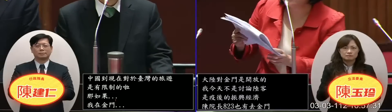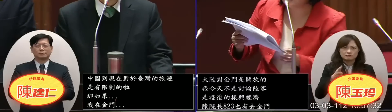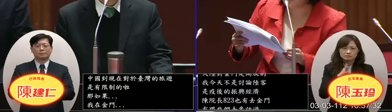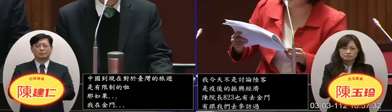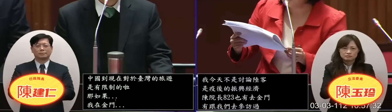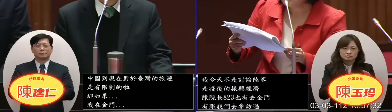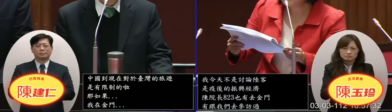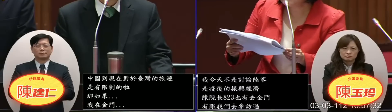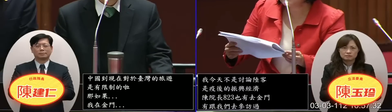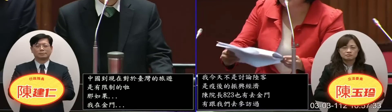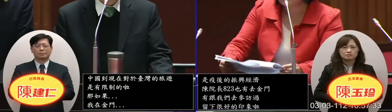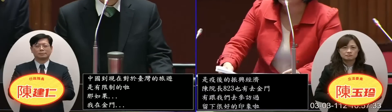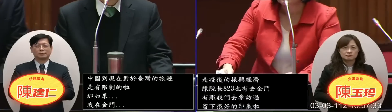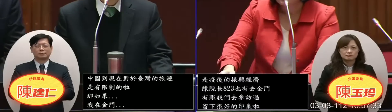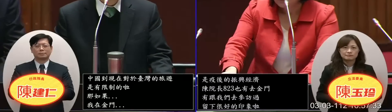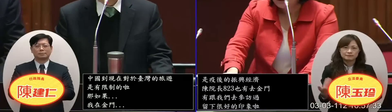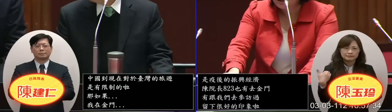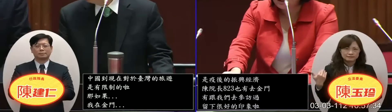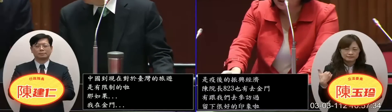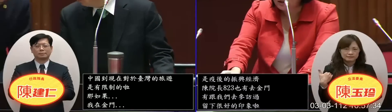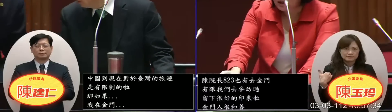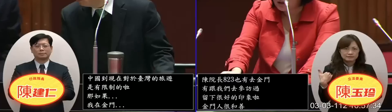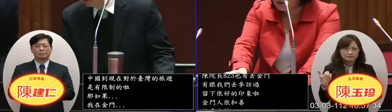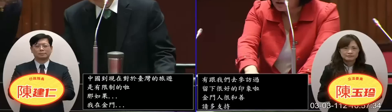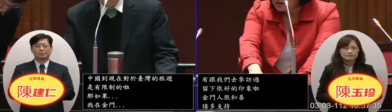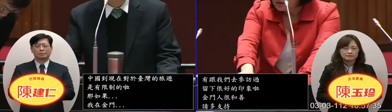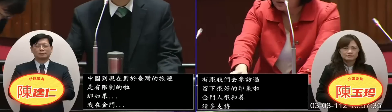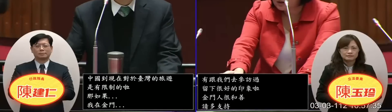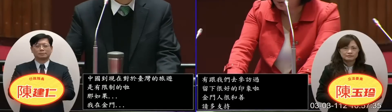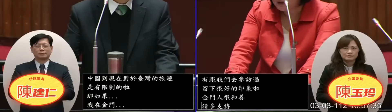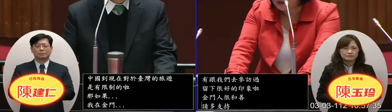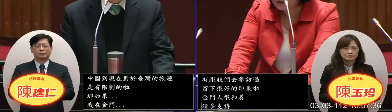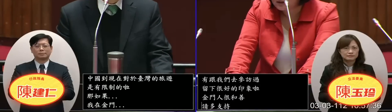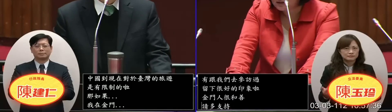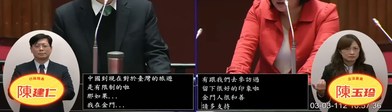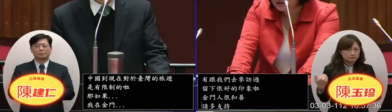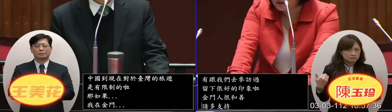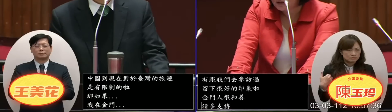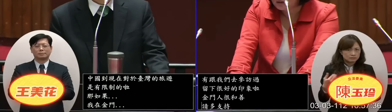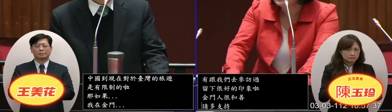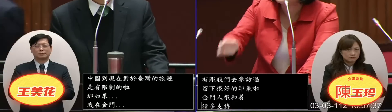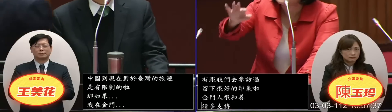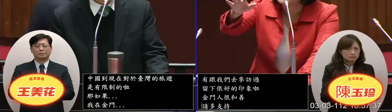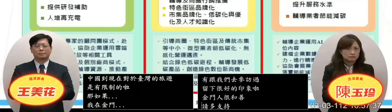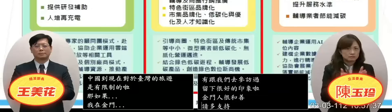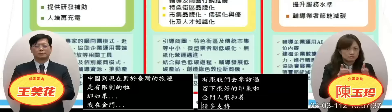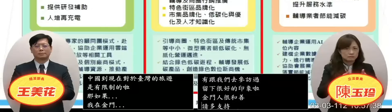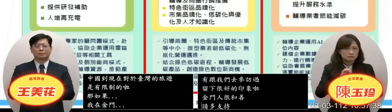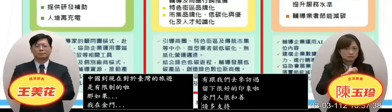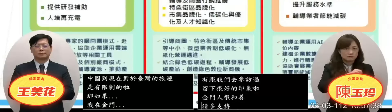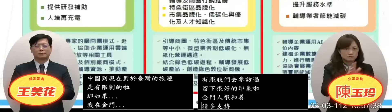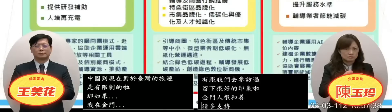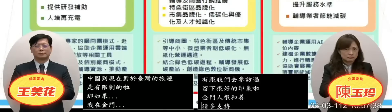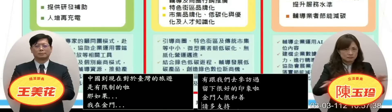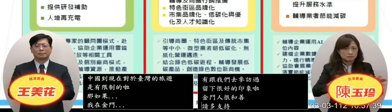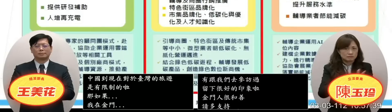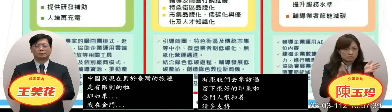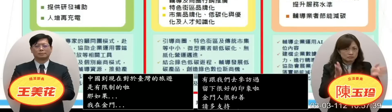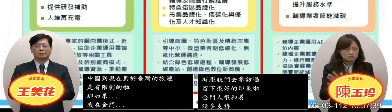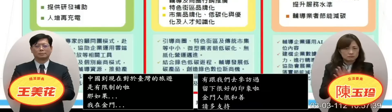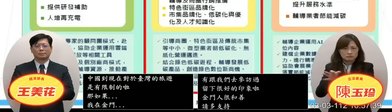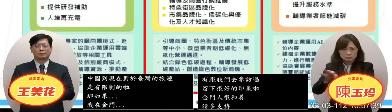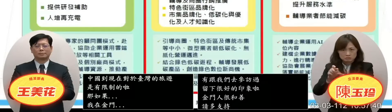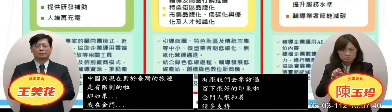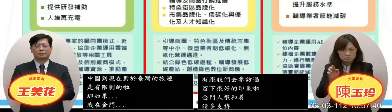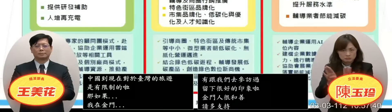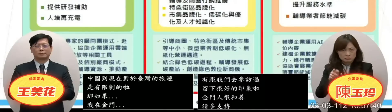的这个部分哦，在之前哦，之前这个。经济部在之前在这个疫情期间哦，对我们金门帮助也很大，比如